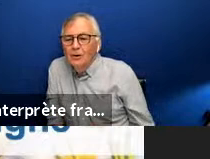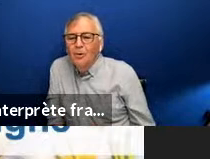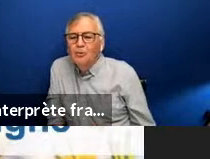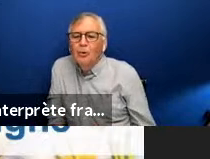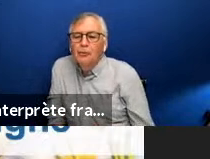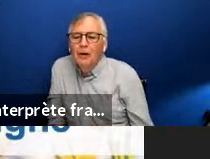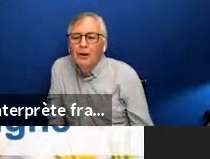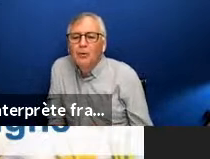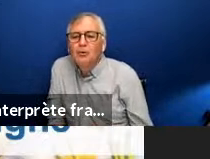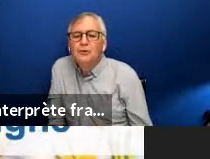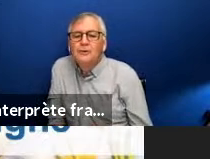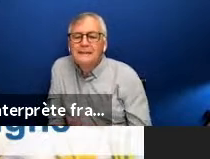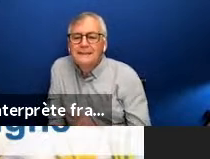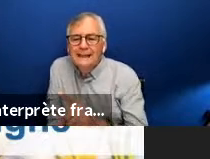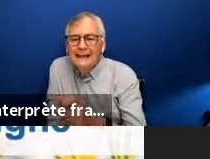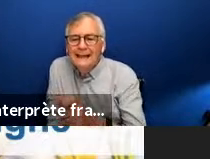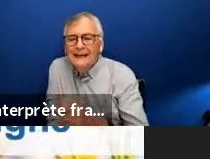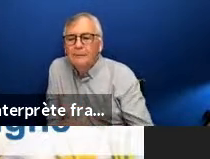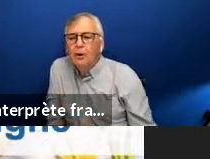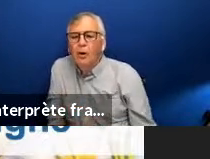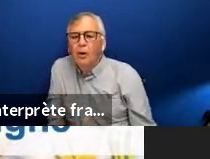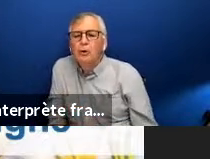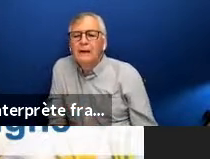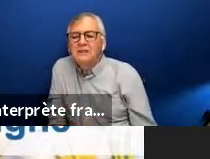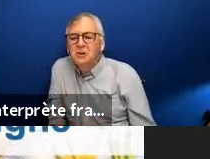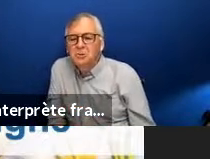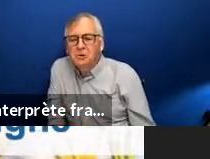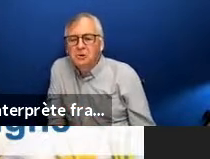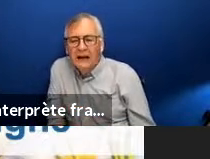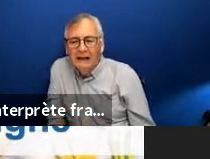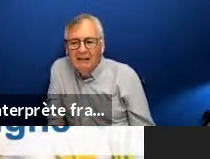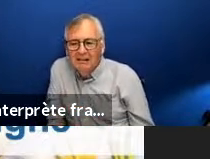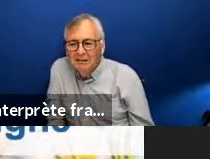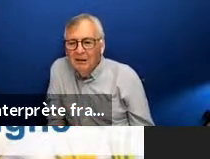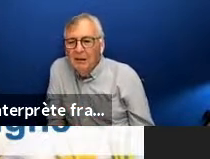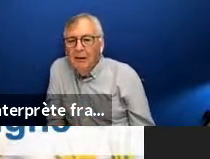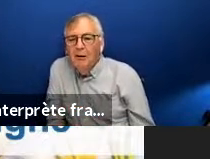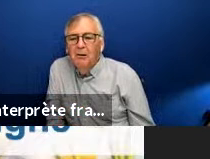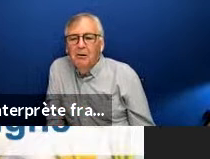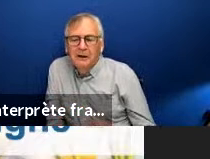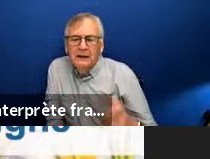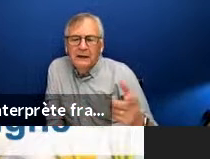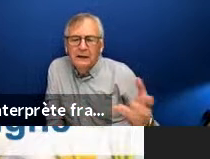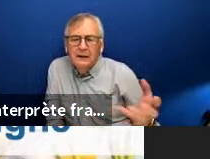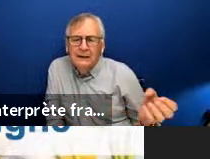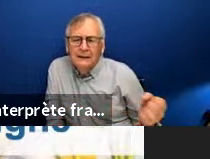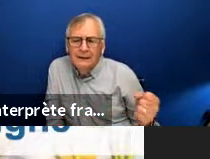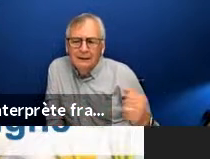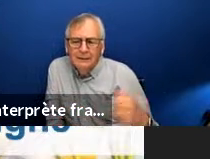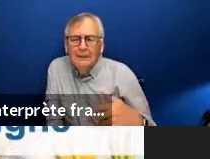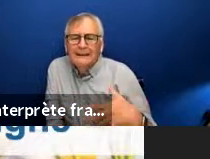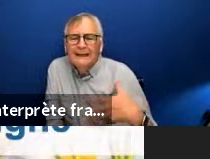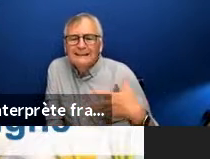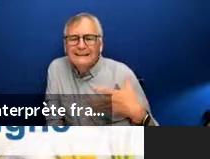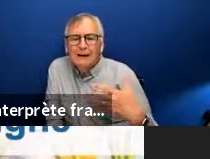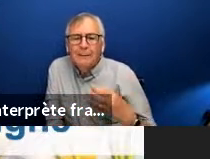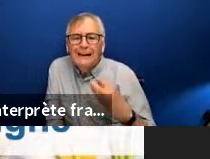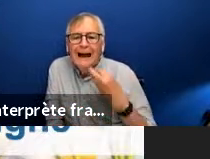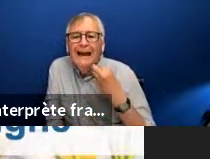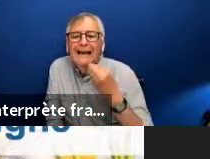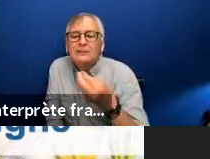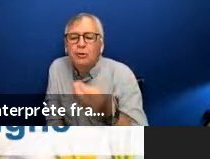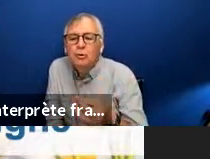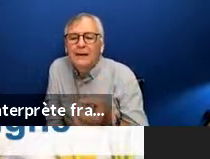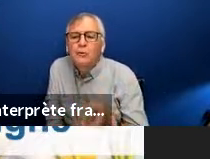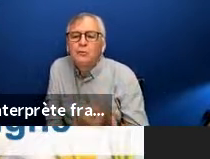Donc, autrefois, on utilisait les termes communication totale, qui maintenant, c'est vraiment